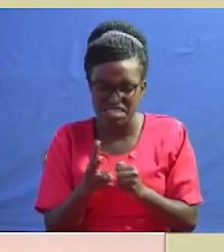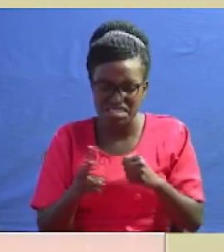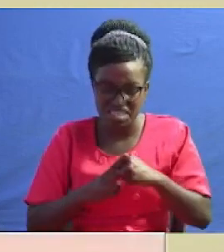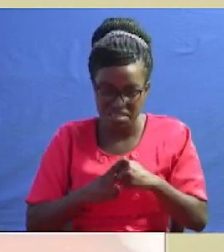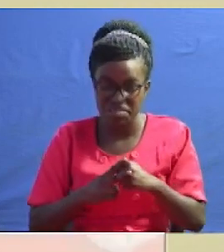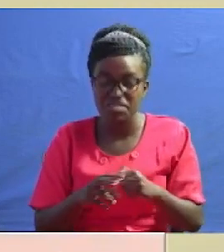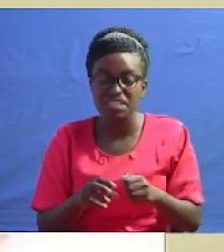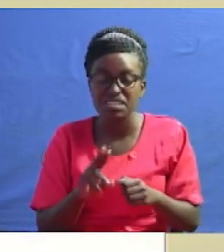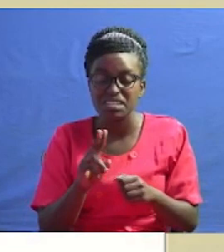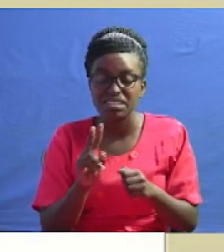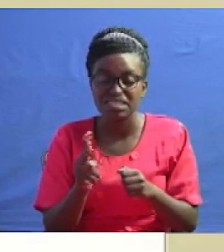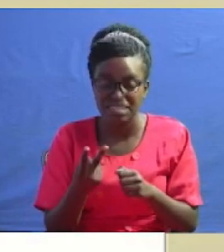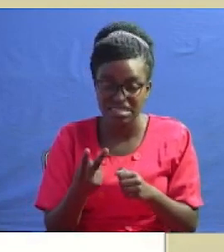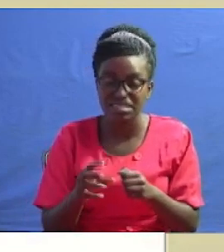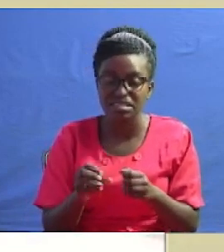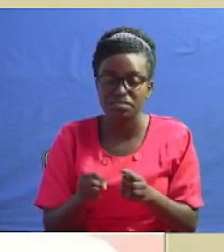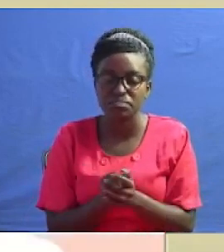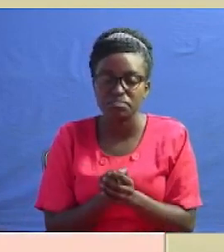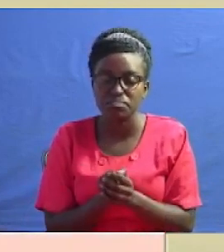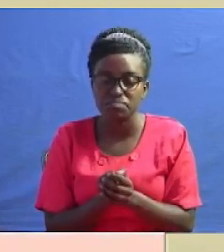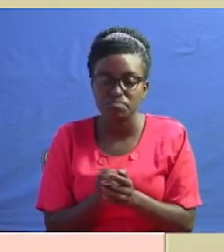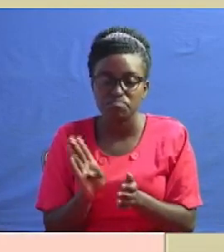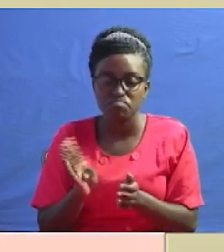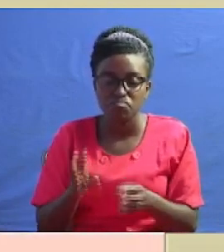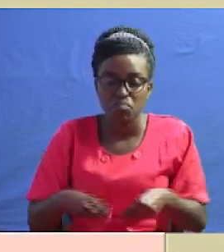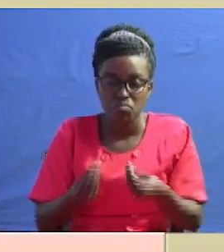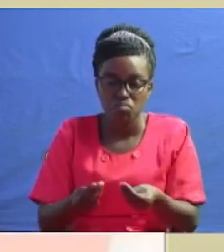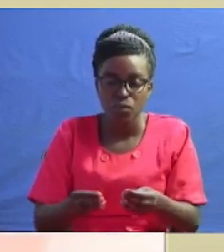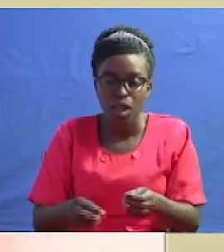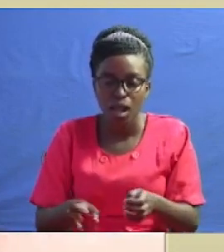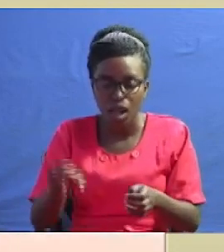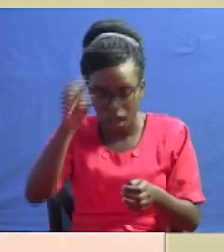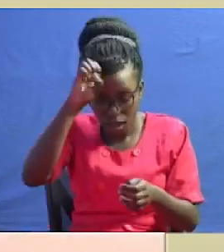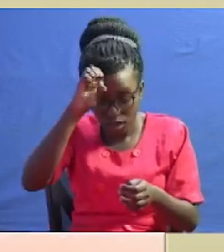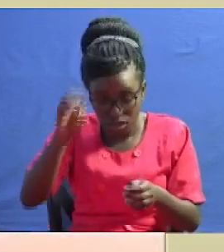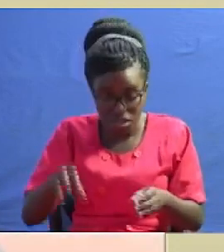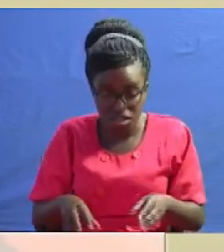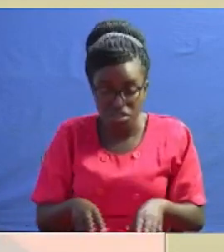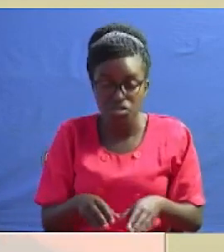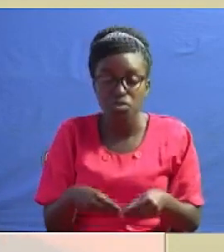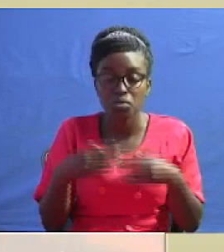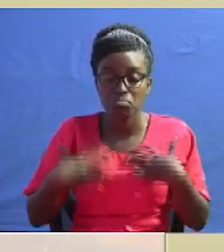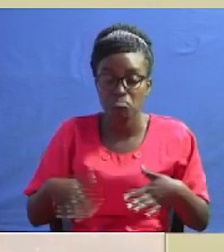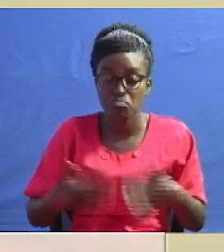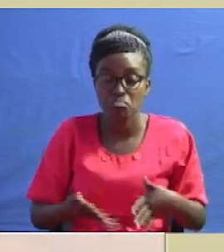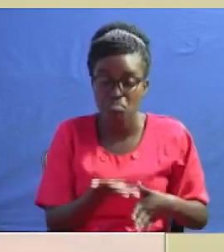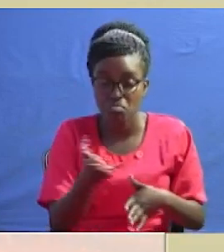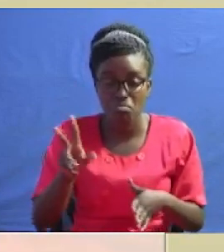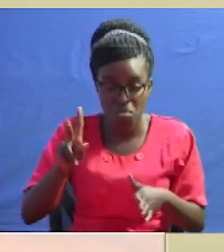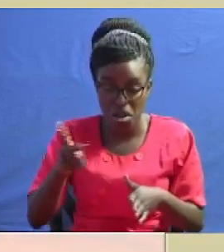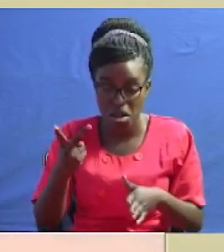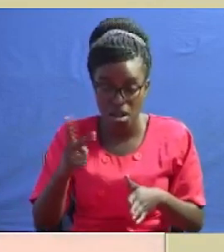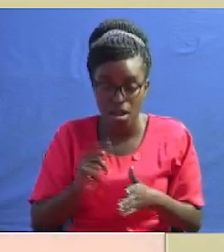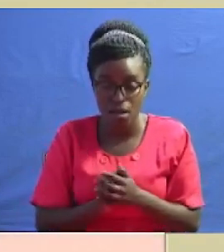nimesema, hiyo pesa tunaweka kwa elimu ya watoto wa Kenya, elimu ya watoto wa Mandera, elimu ya watoto wa kule